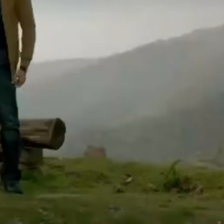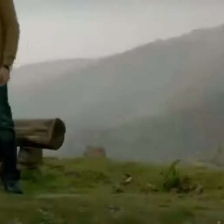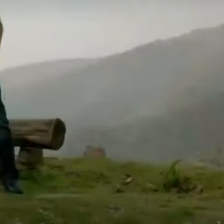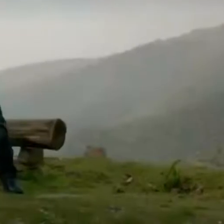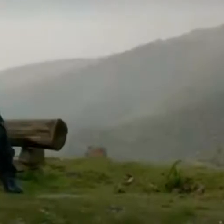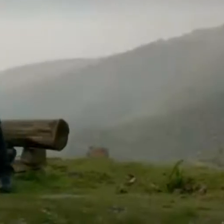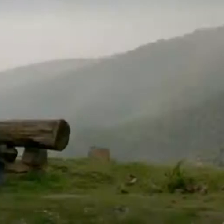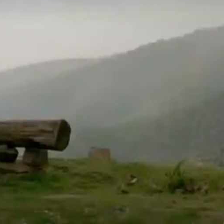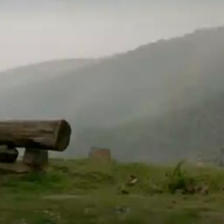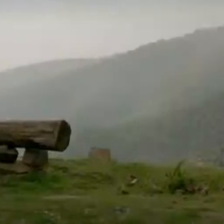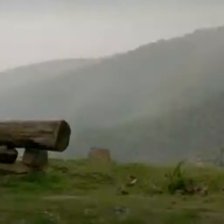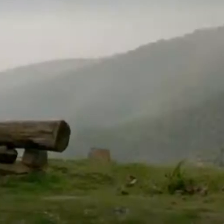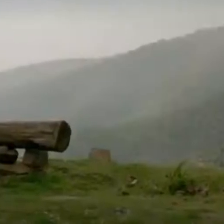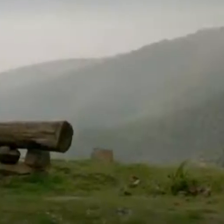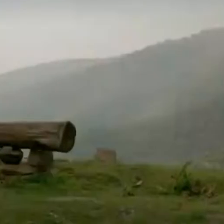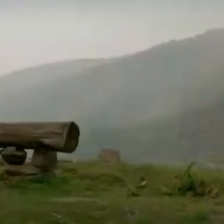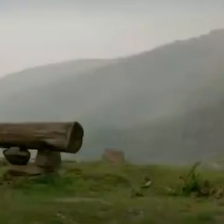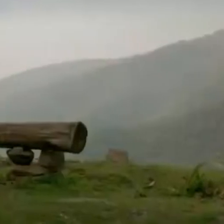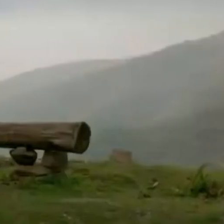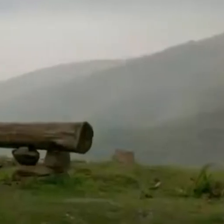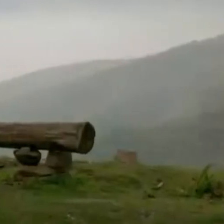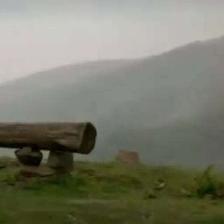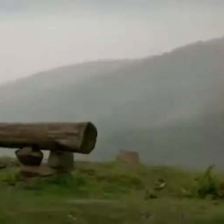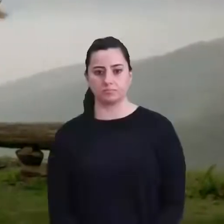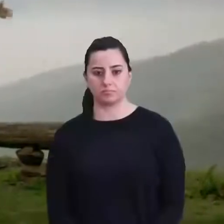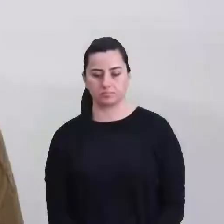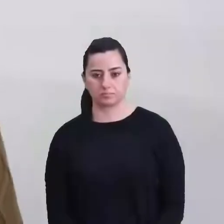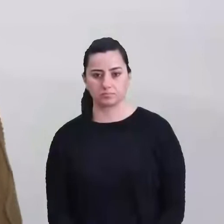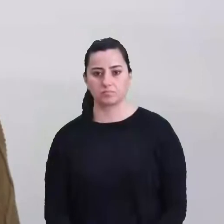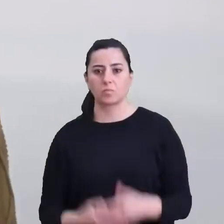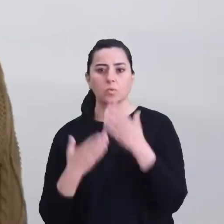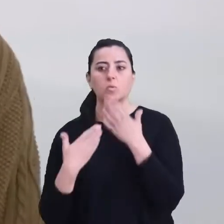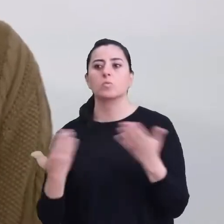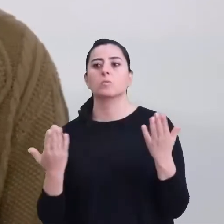Motorunu kenara bırakmış, ayağa kalkarak yolun yukarısına aşağısına baktı. Yok,